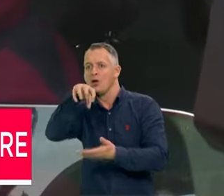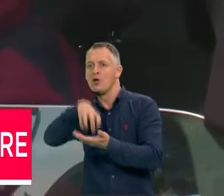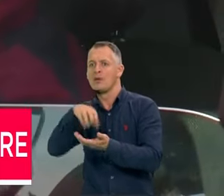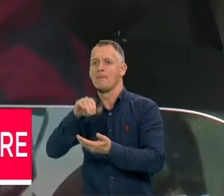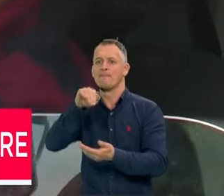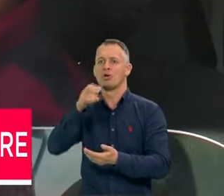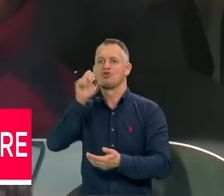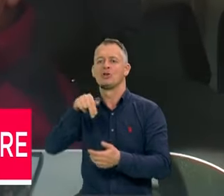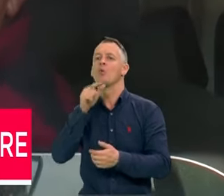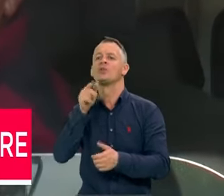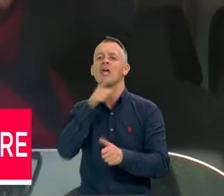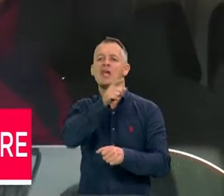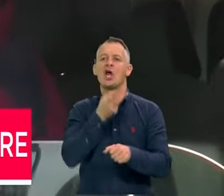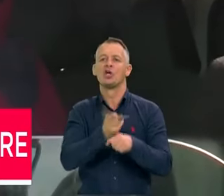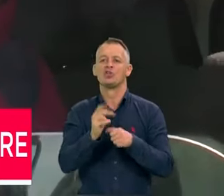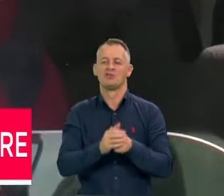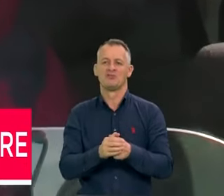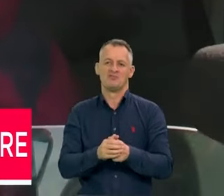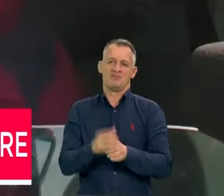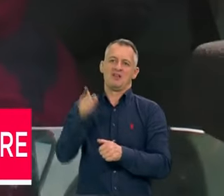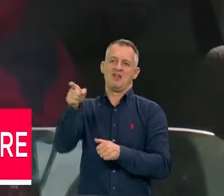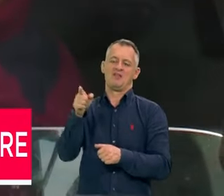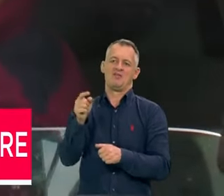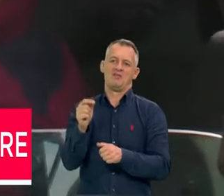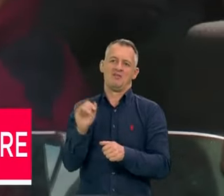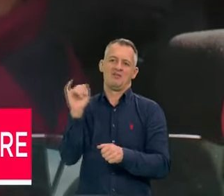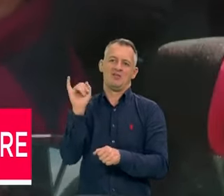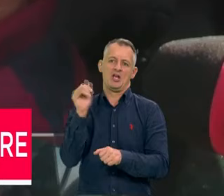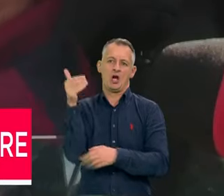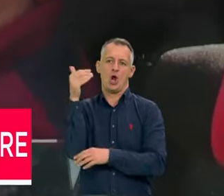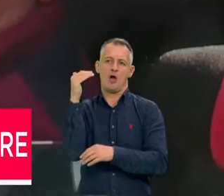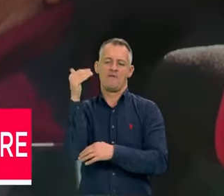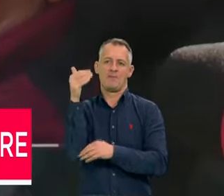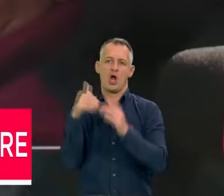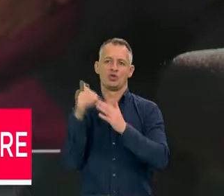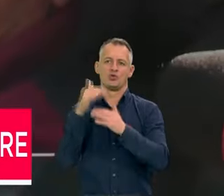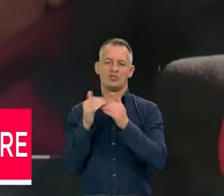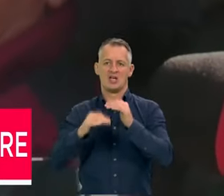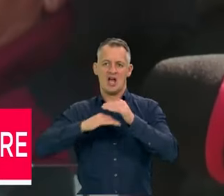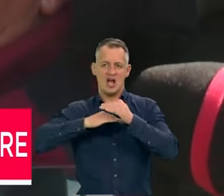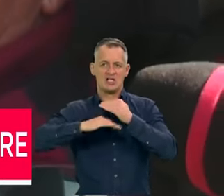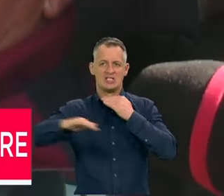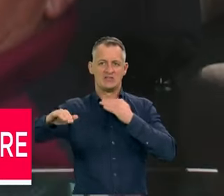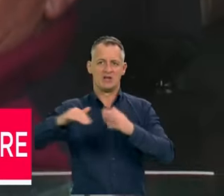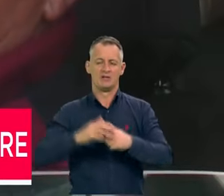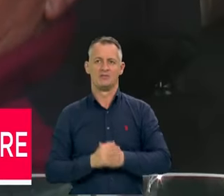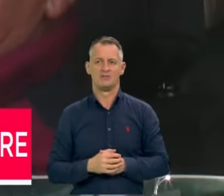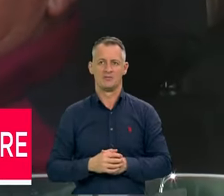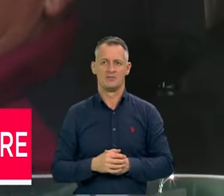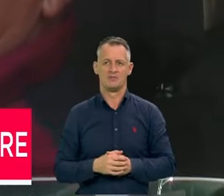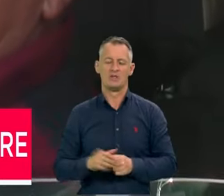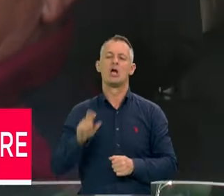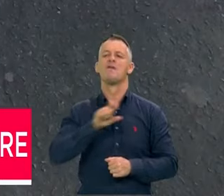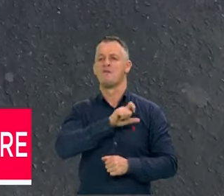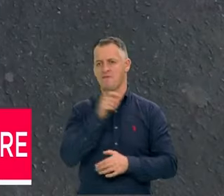au greșit proiect mai mult constructorii laș asfaltul Deci constructorii